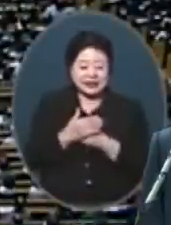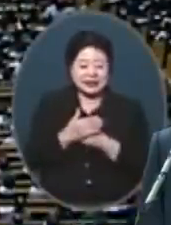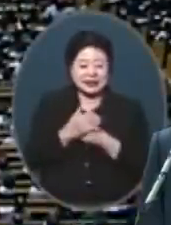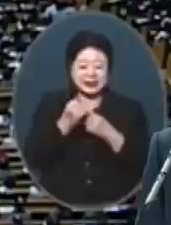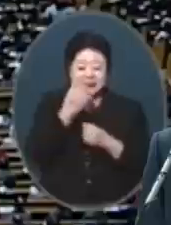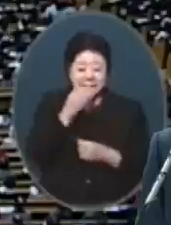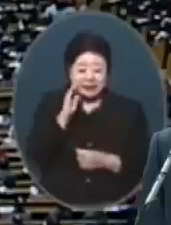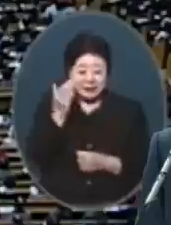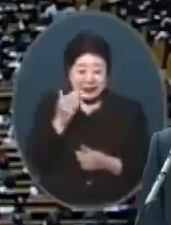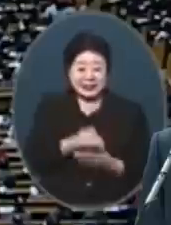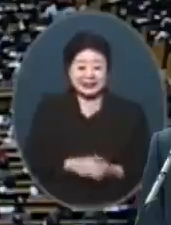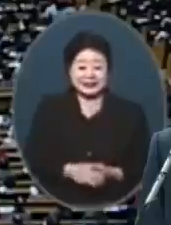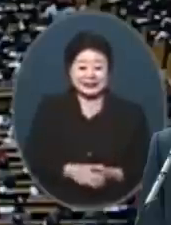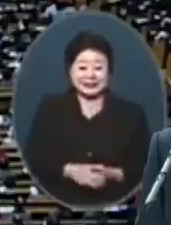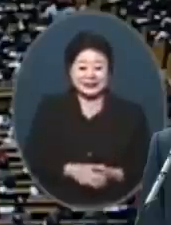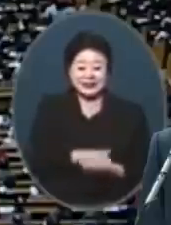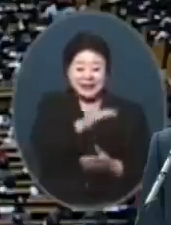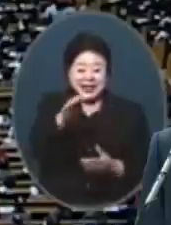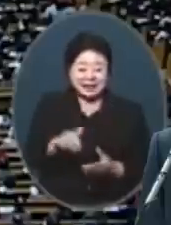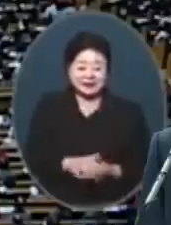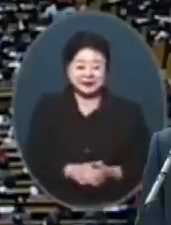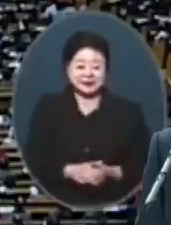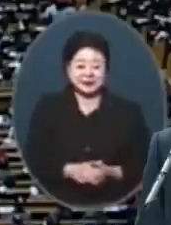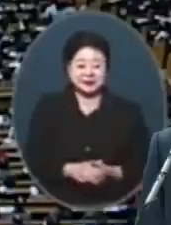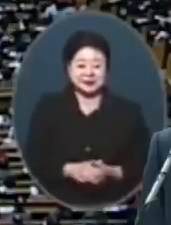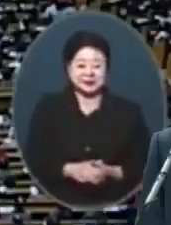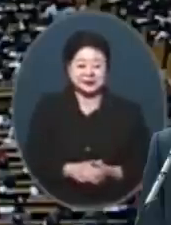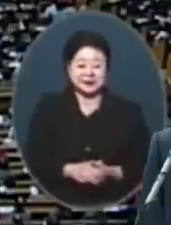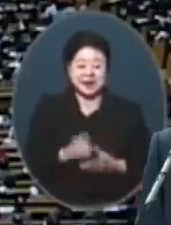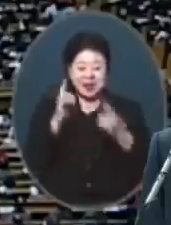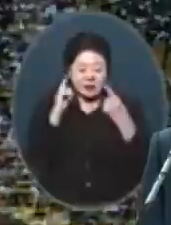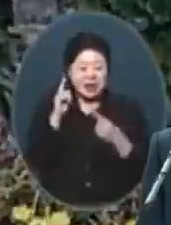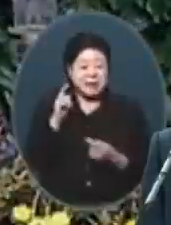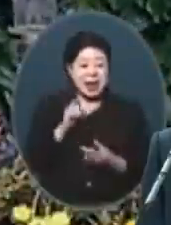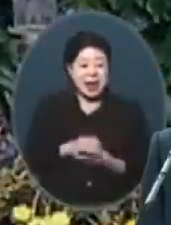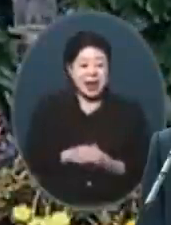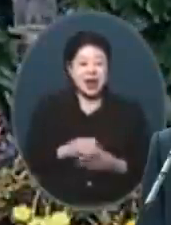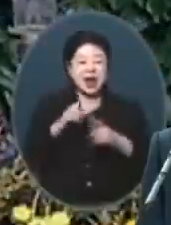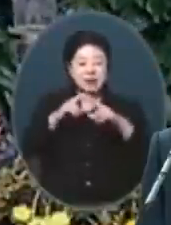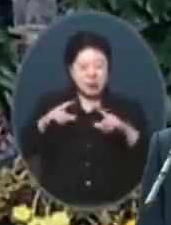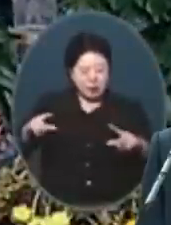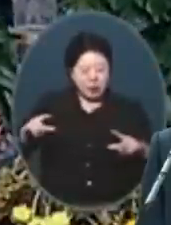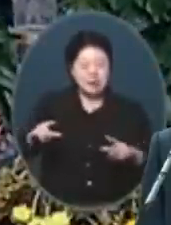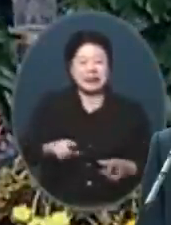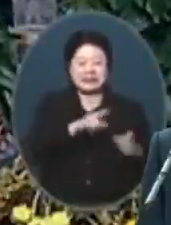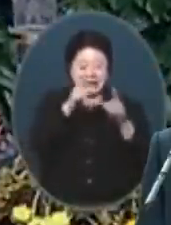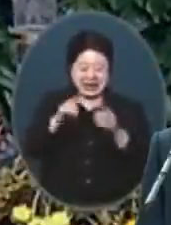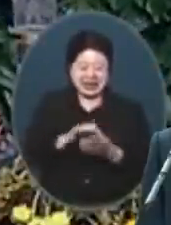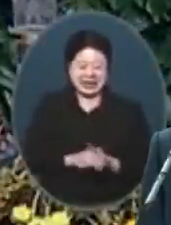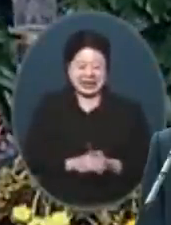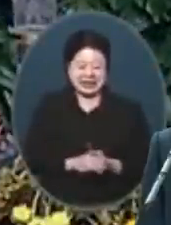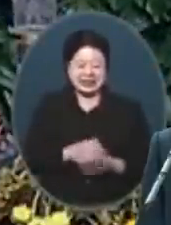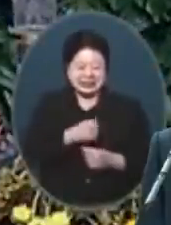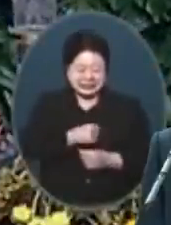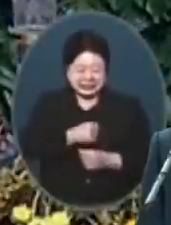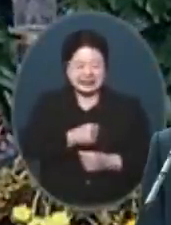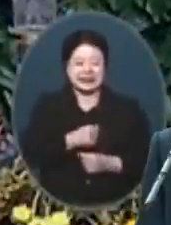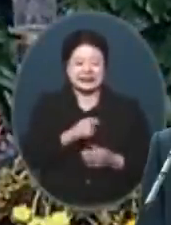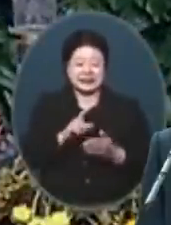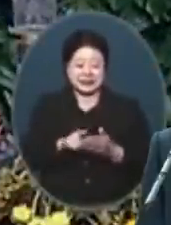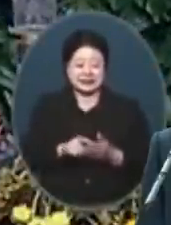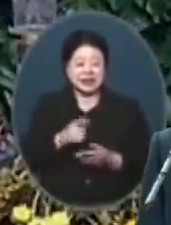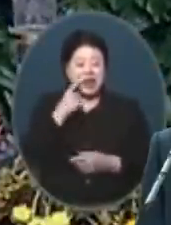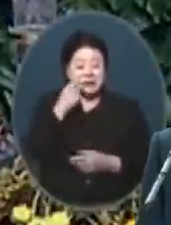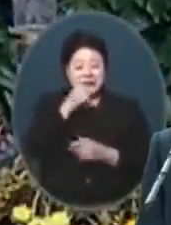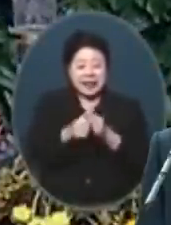것입니다. 우리가 매일같이 평범하게 지켜야 될 것은